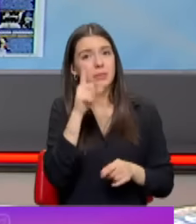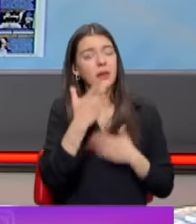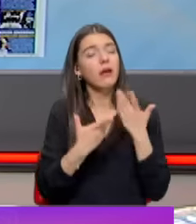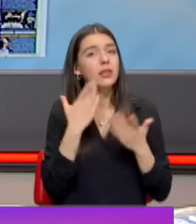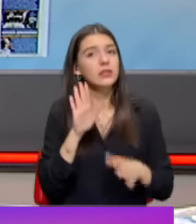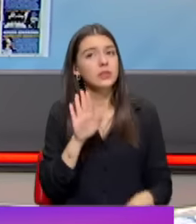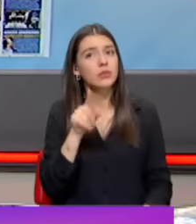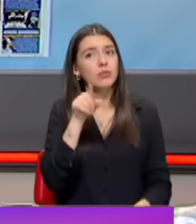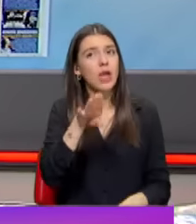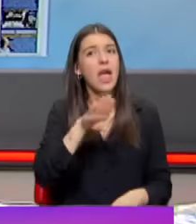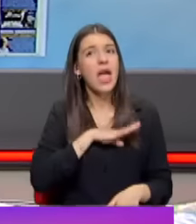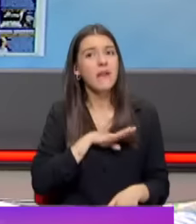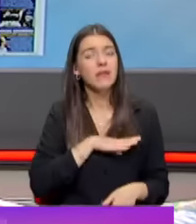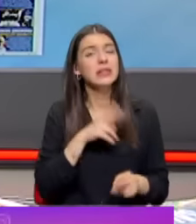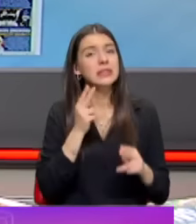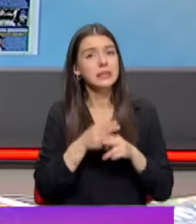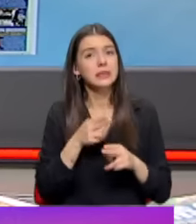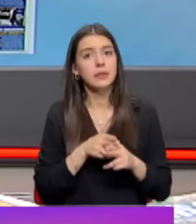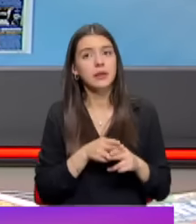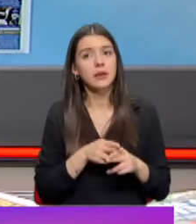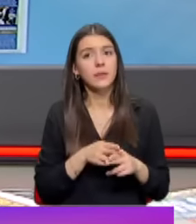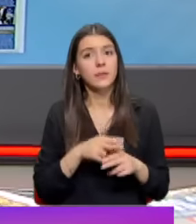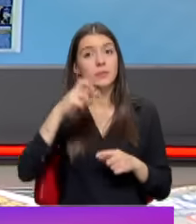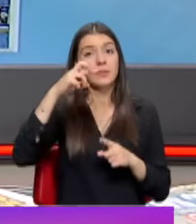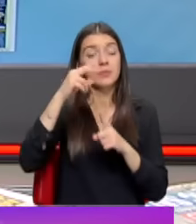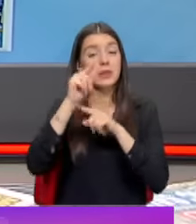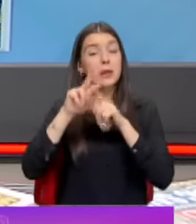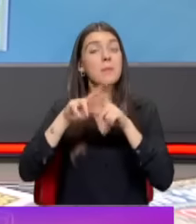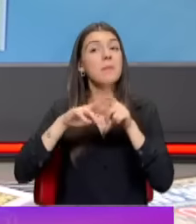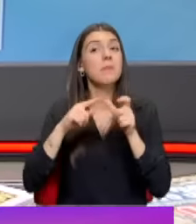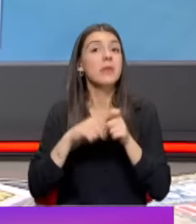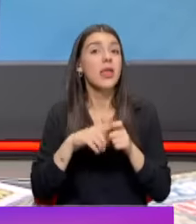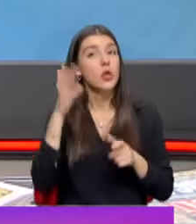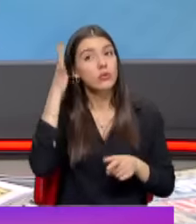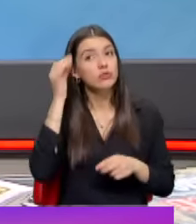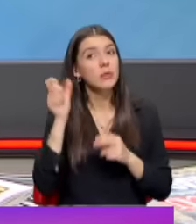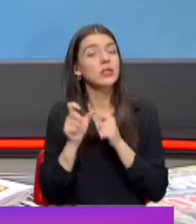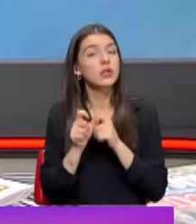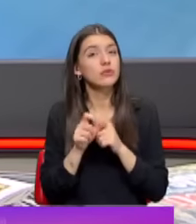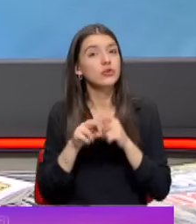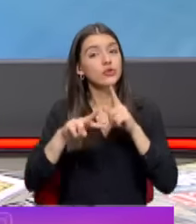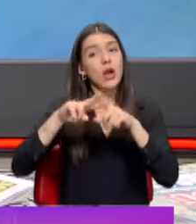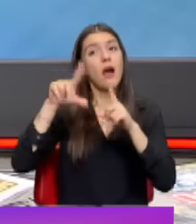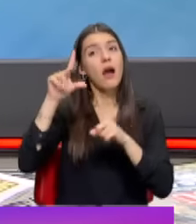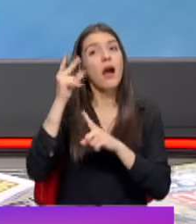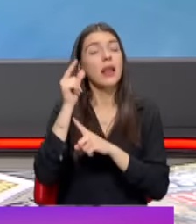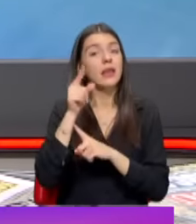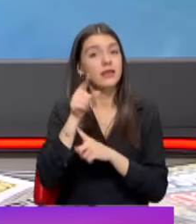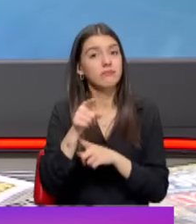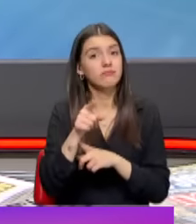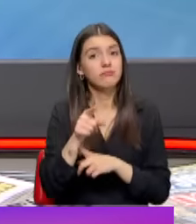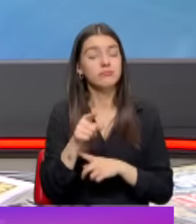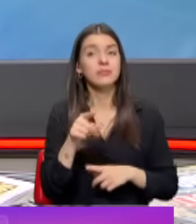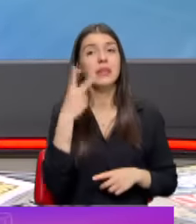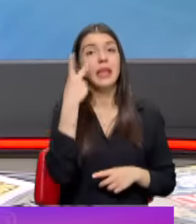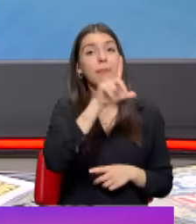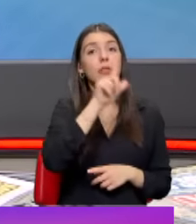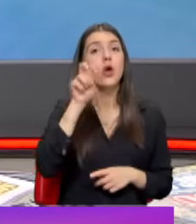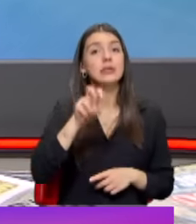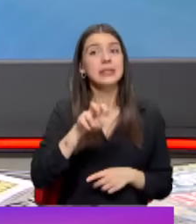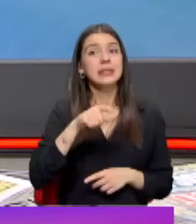bahsedeceğiz. Bu evladın ismi de Piyade Uzman Çavuş Ali Akdoğan. 2018 yılında